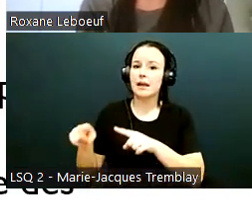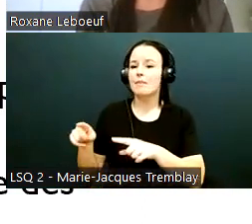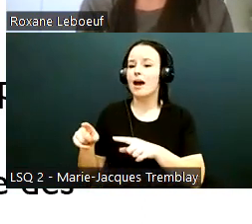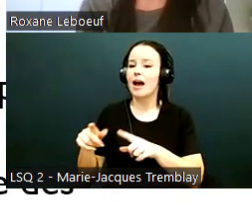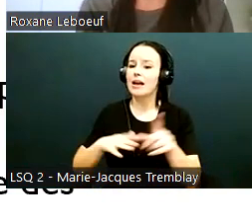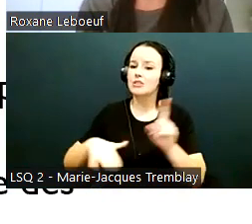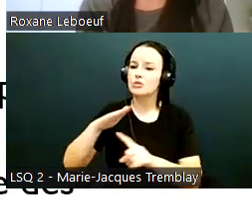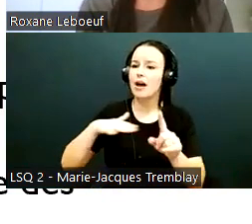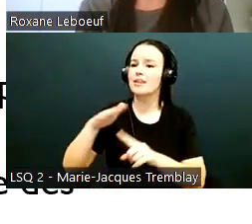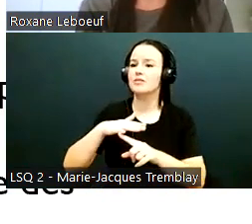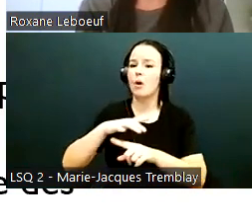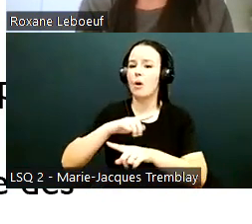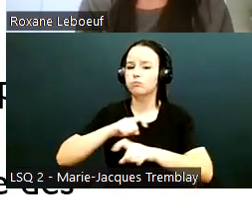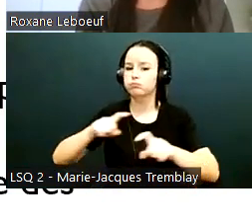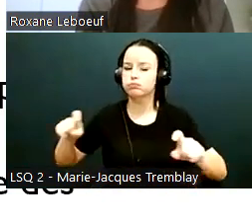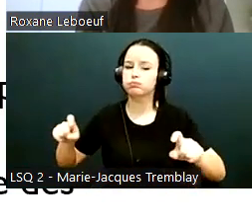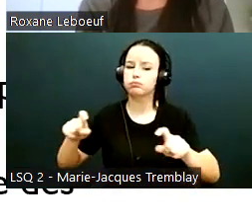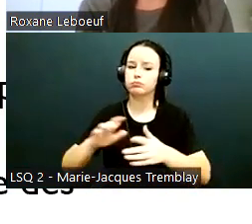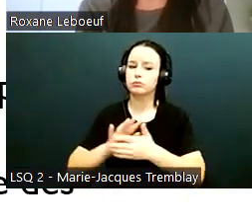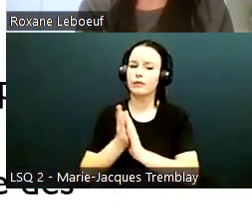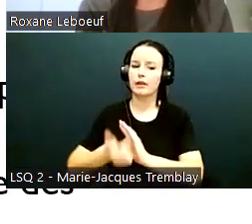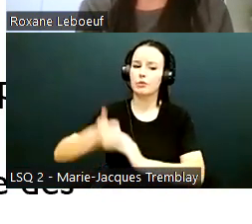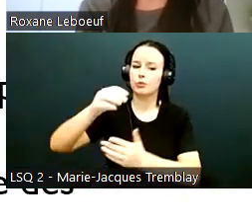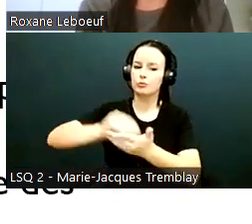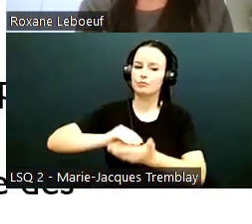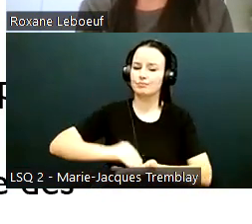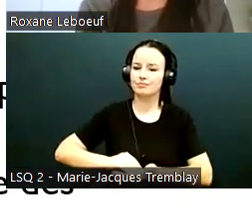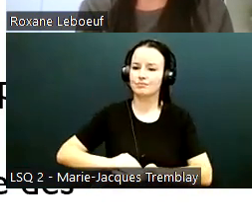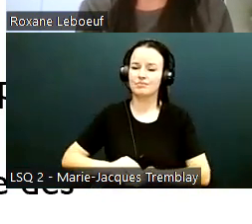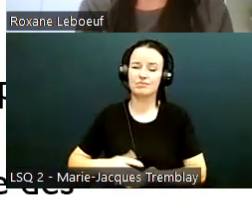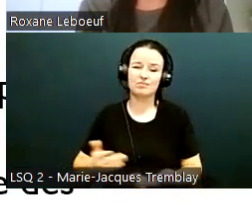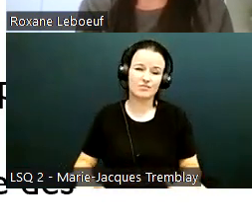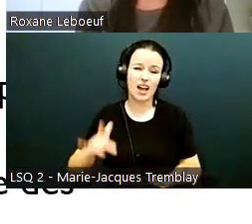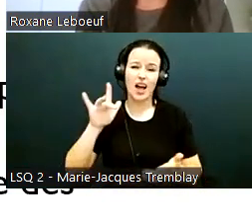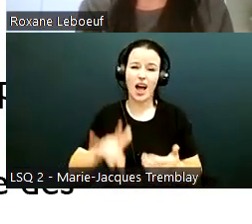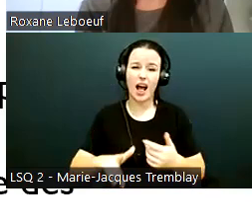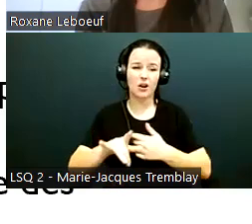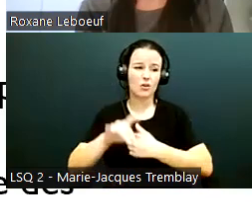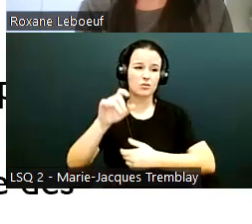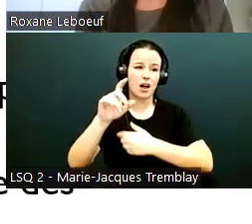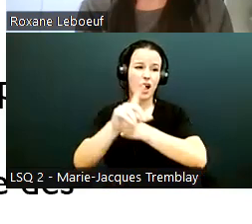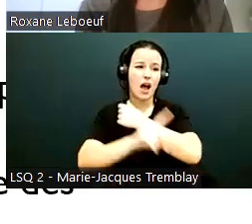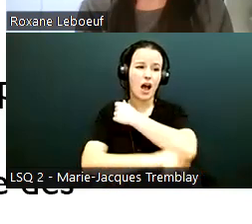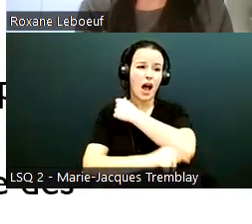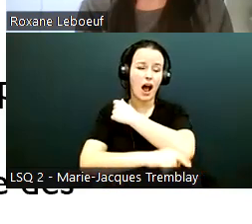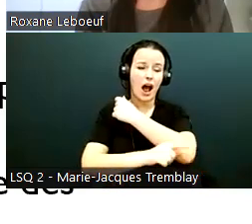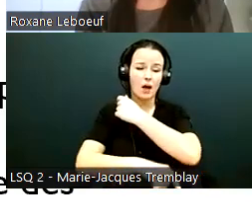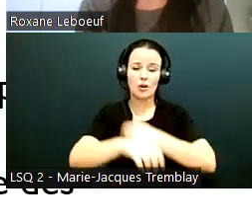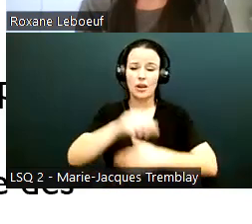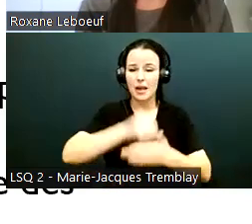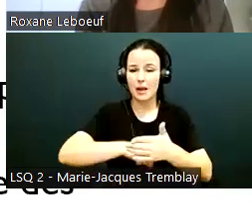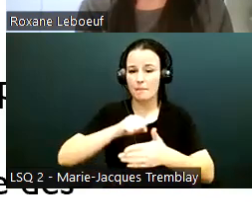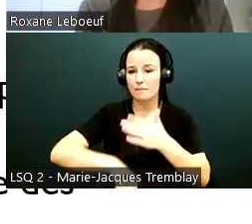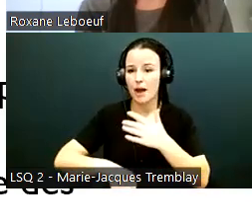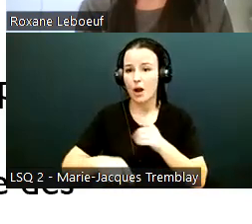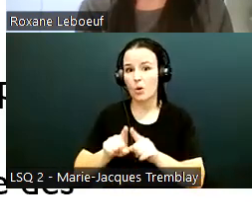des situations. Entre autres, parce qu'il y a un manque de personnel, il y a des difficultés de retention, entre autres, il ne faut pas oublier,